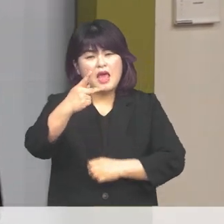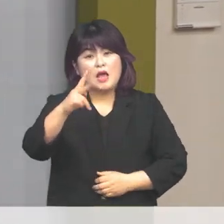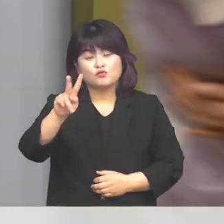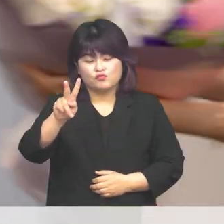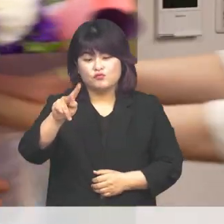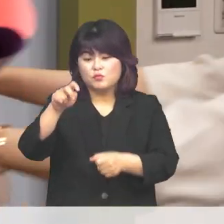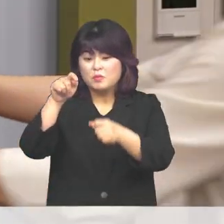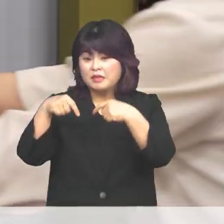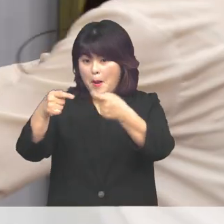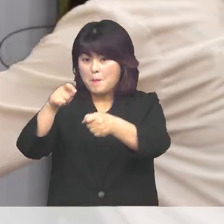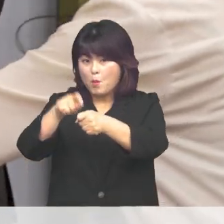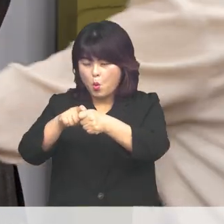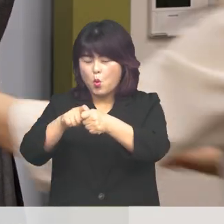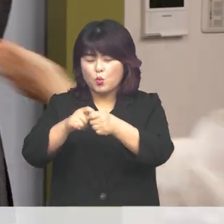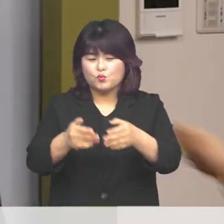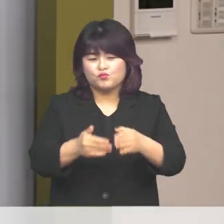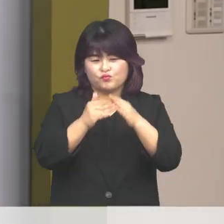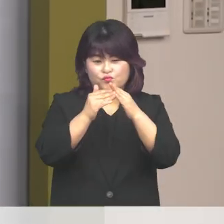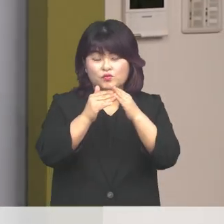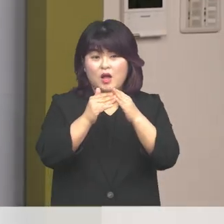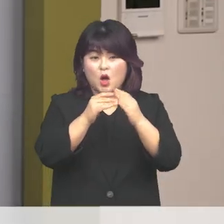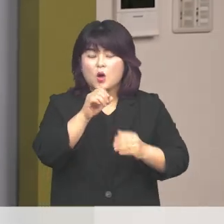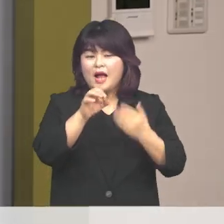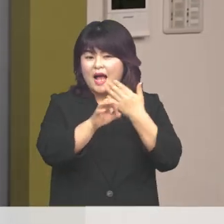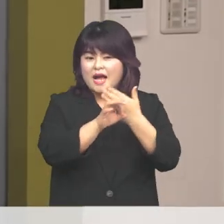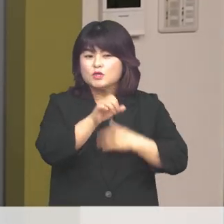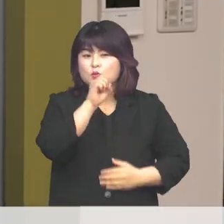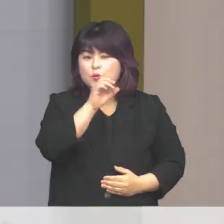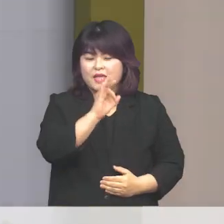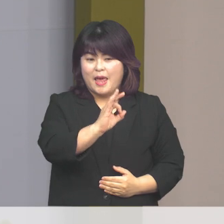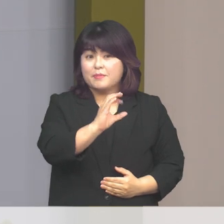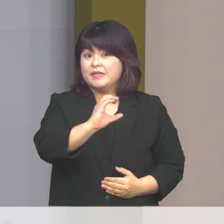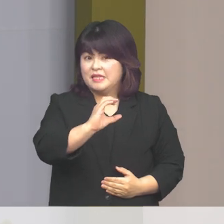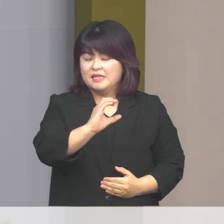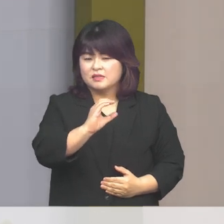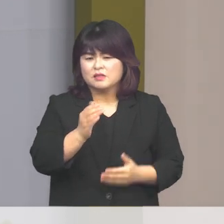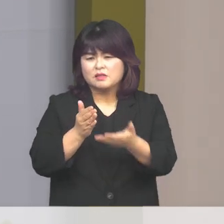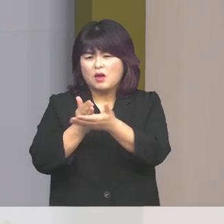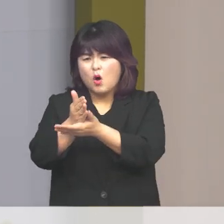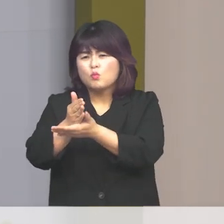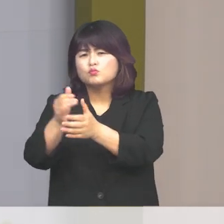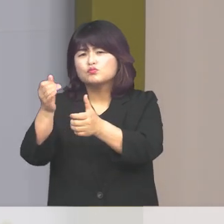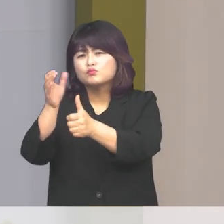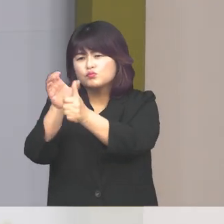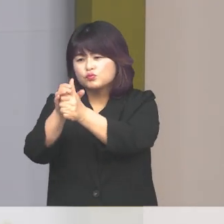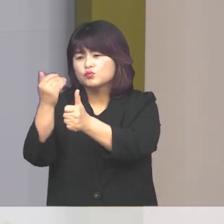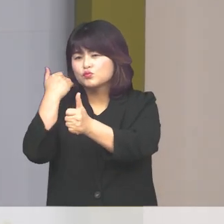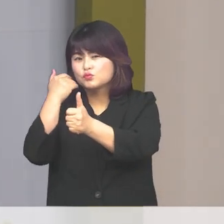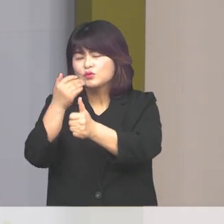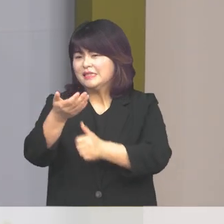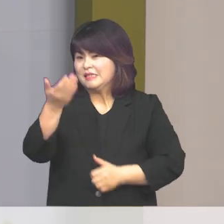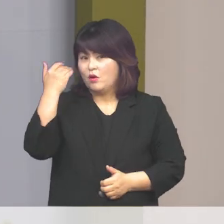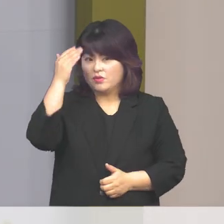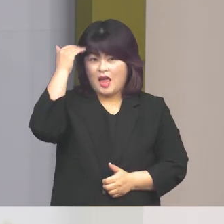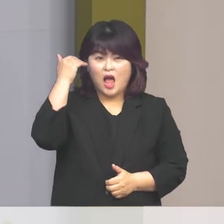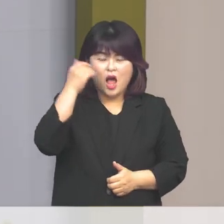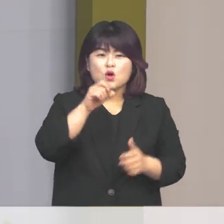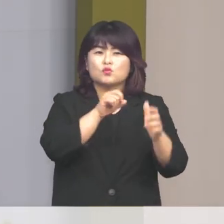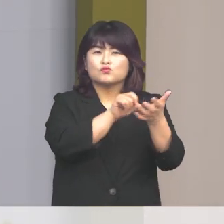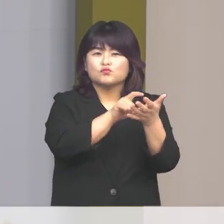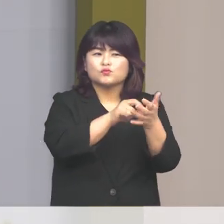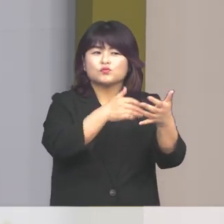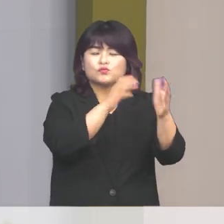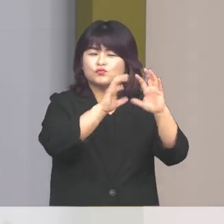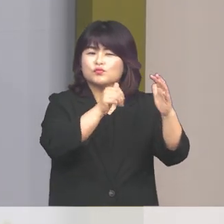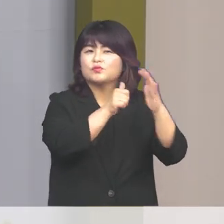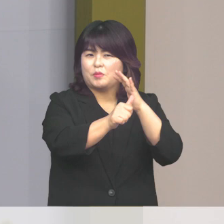용인특례시는 내년 K리그의 참가를 목표로 창단 작업을 진행 중인 가칭 용인FC 테크니컬 디렉터로 전 대한민국 축구